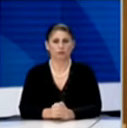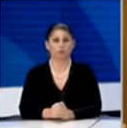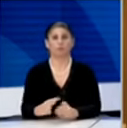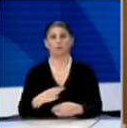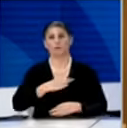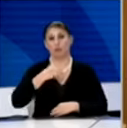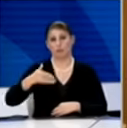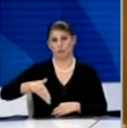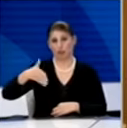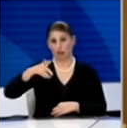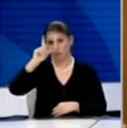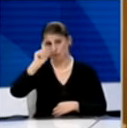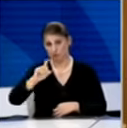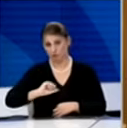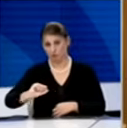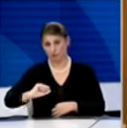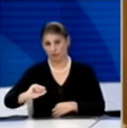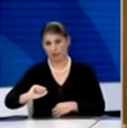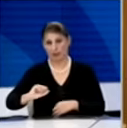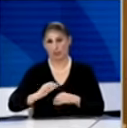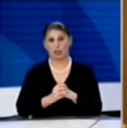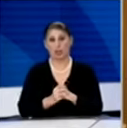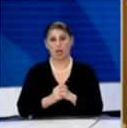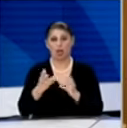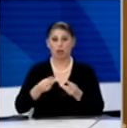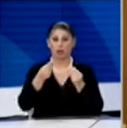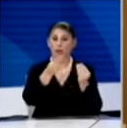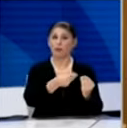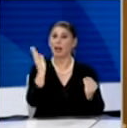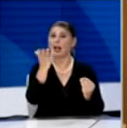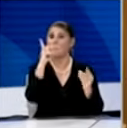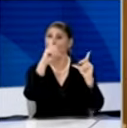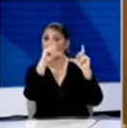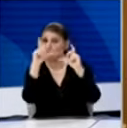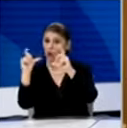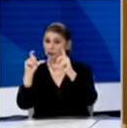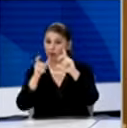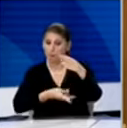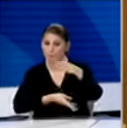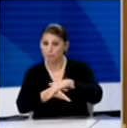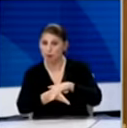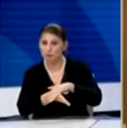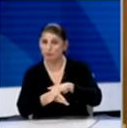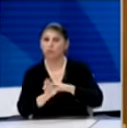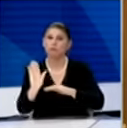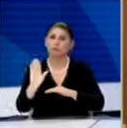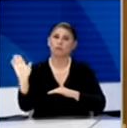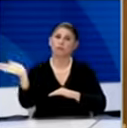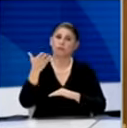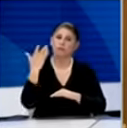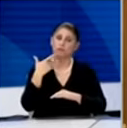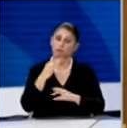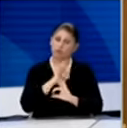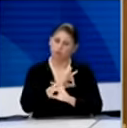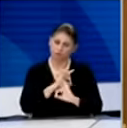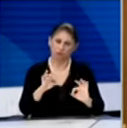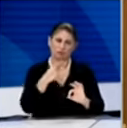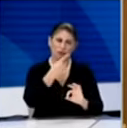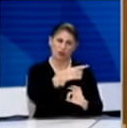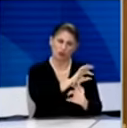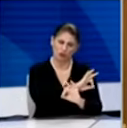Ο κύριος Μητσοτάκης μήπως φοβήθηκε ότι θα του δώσω πάλι κάποια φωτογραφία και έφυγε. Αν είναι, διαβεβαιώστε τον